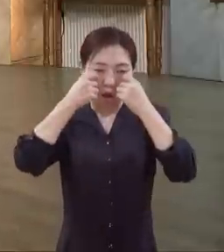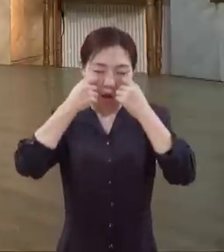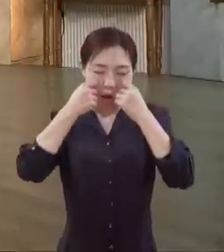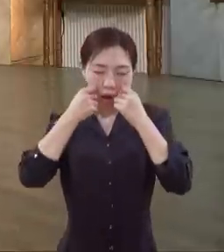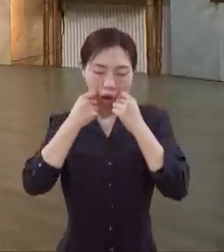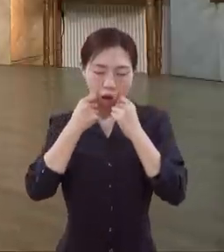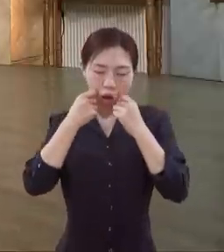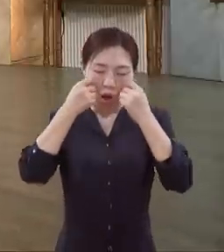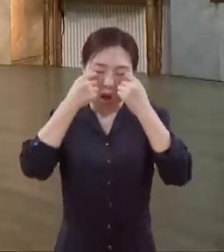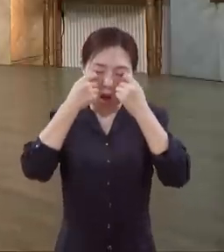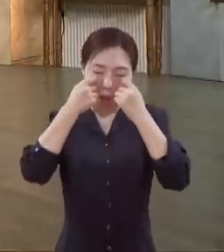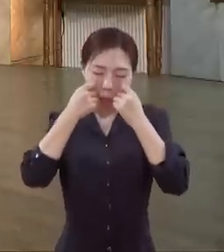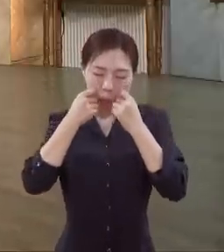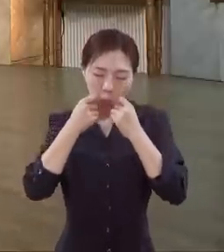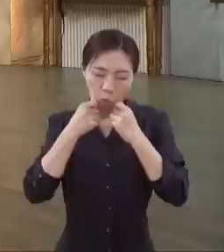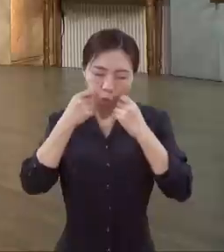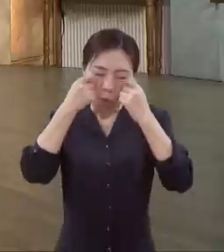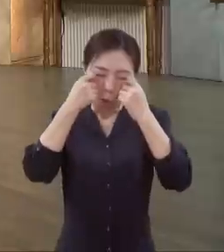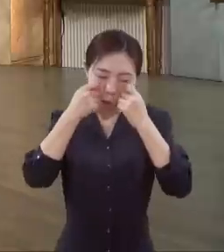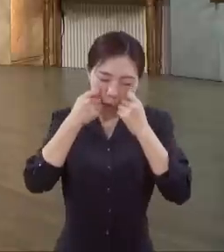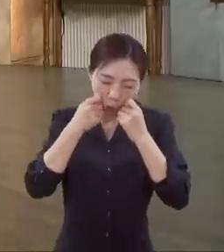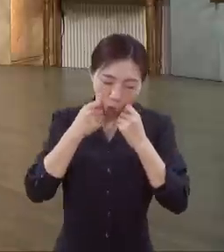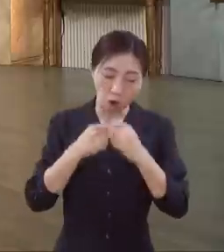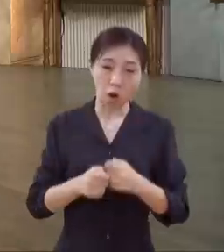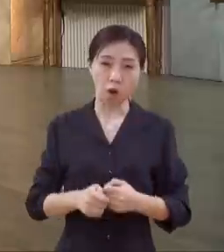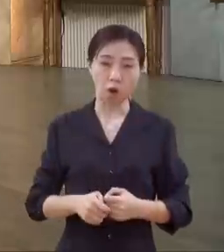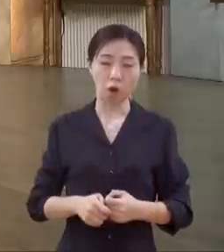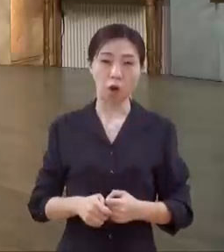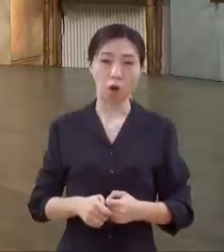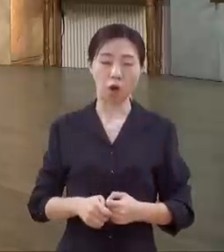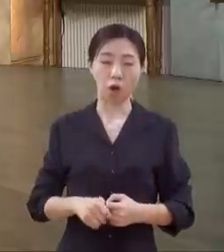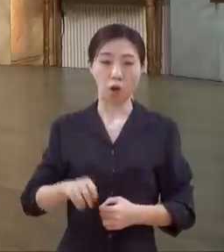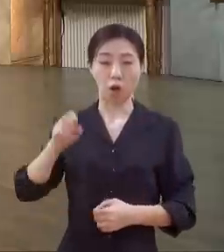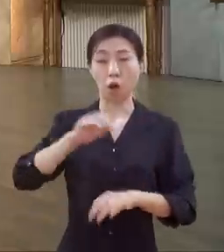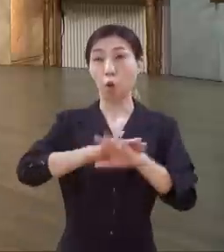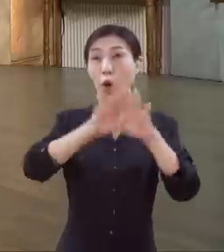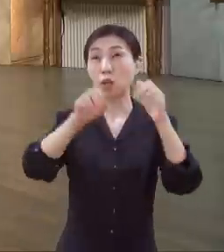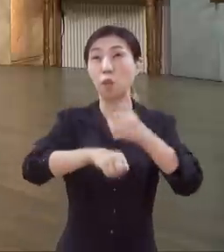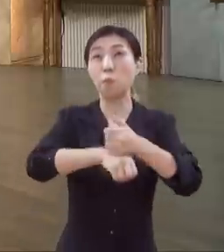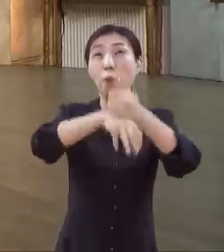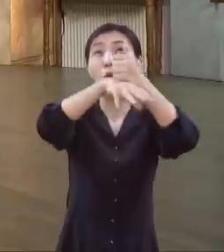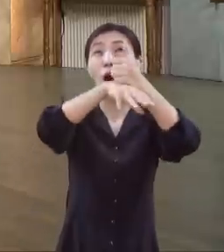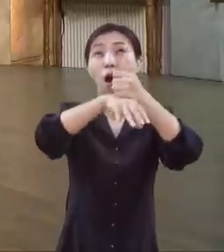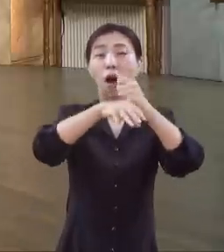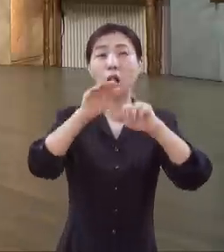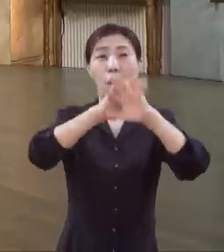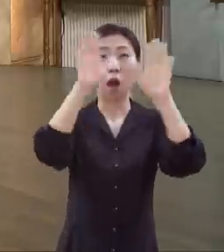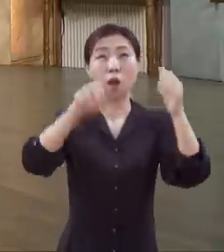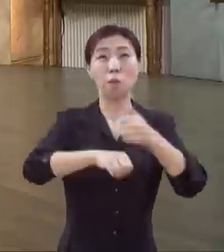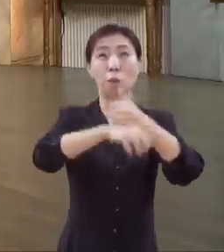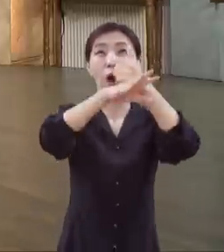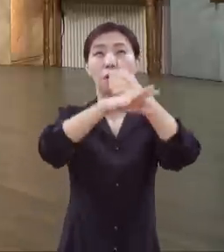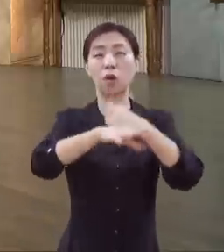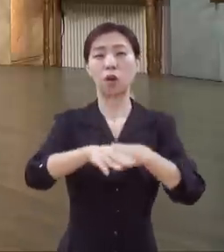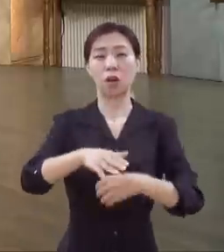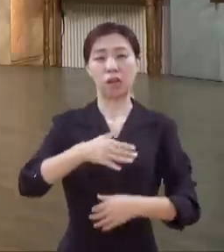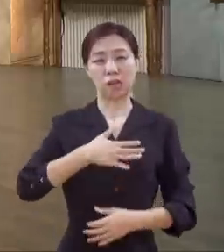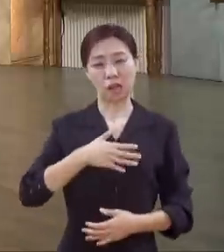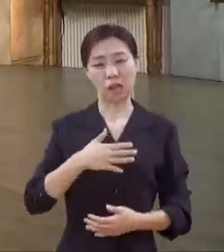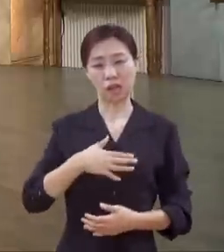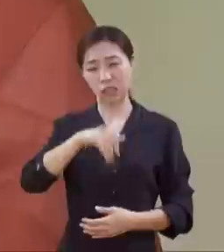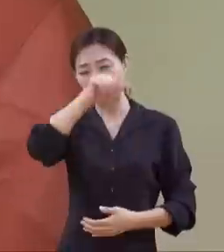관세음보살 염불하면서 자꾸 그렇게 막 서러움이 복받쳐 가지고 내 팔자가 왜 이런가 내 팔자가 왜